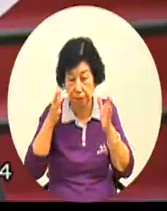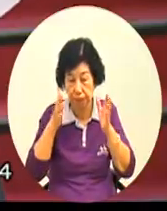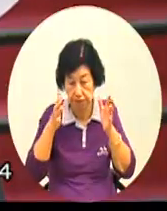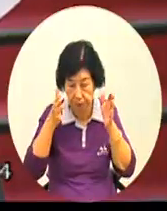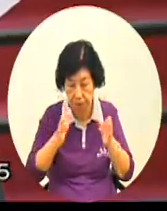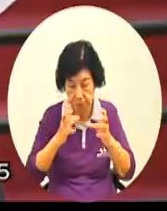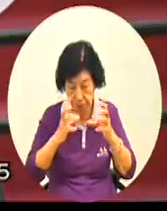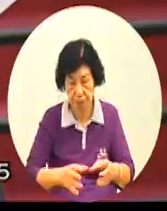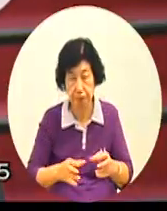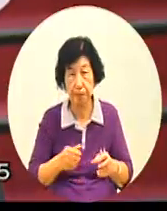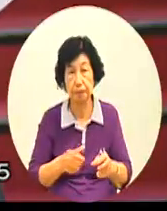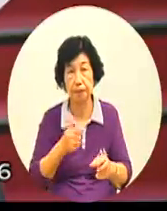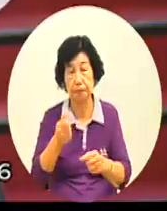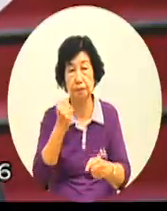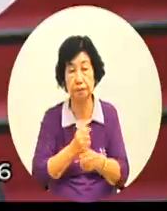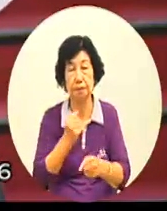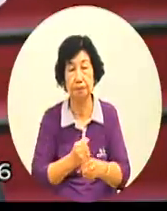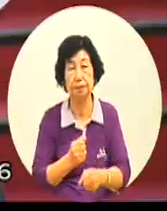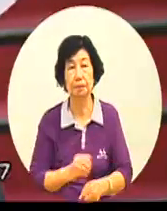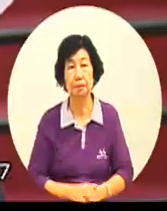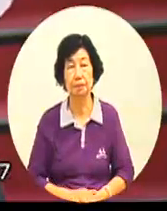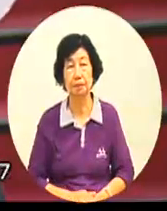们的计